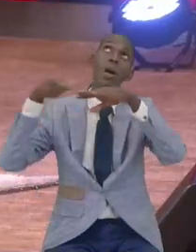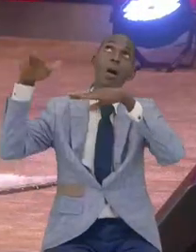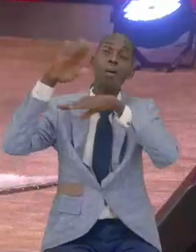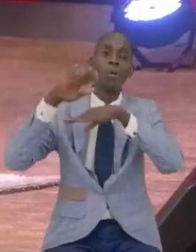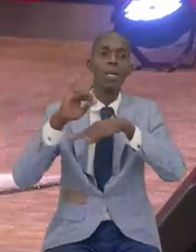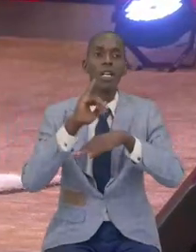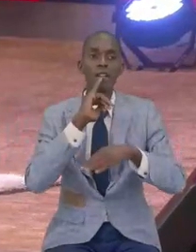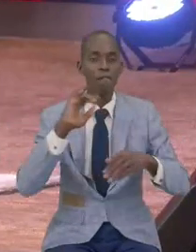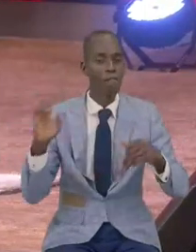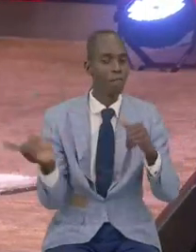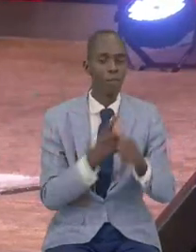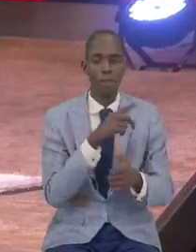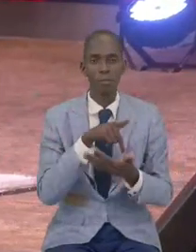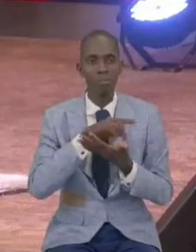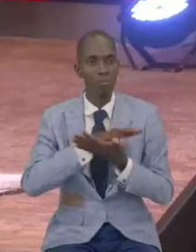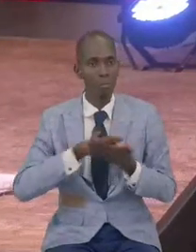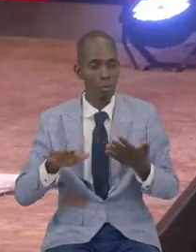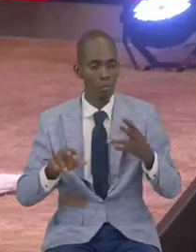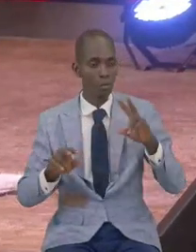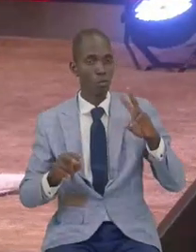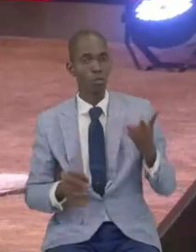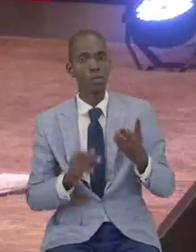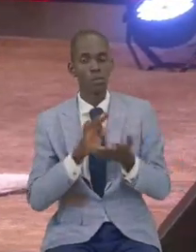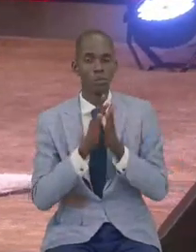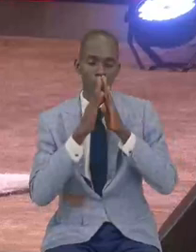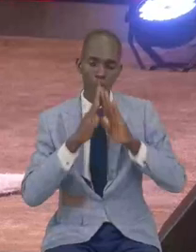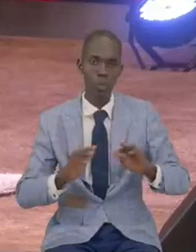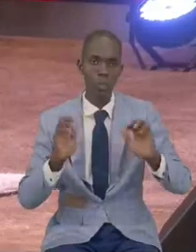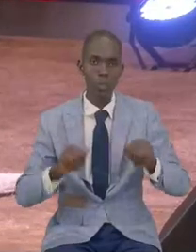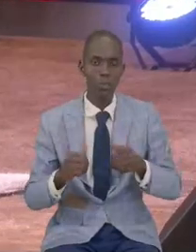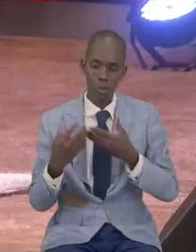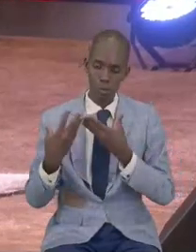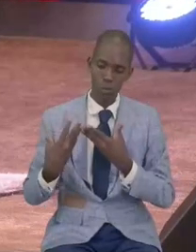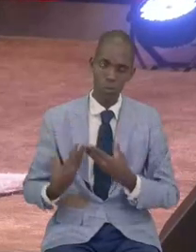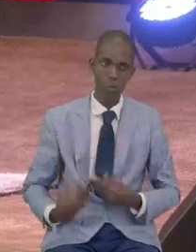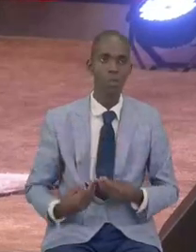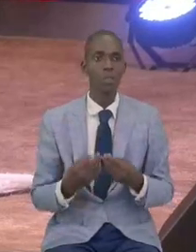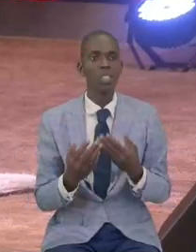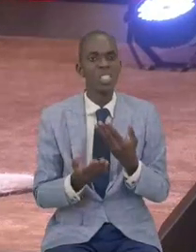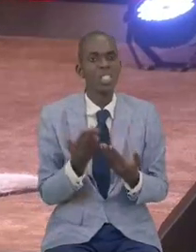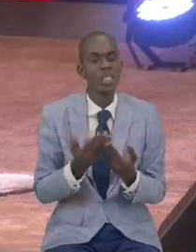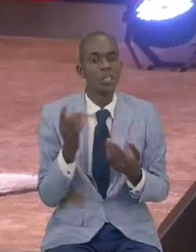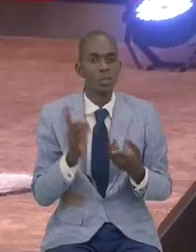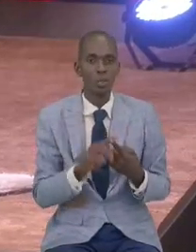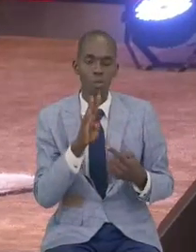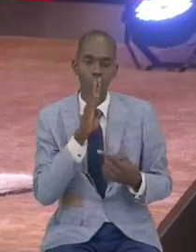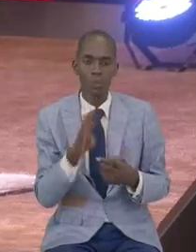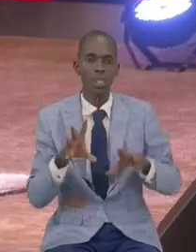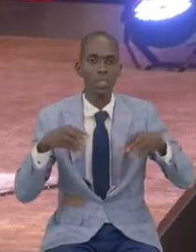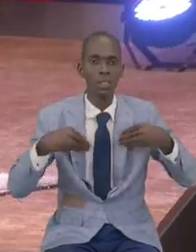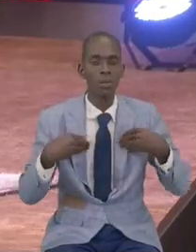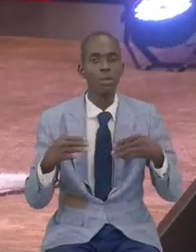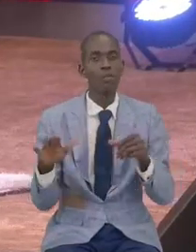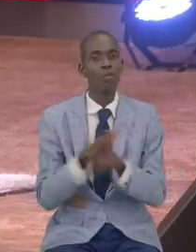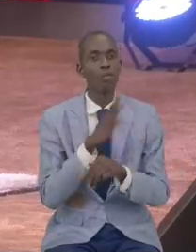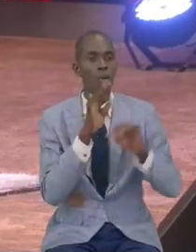premièrement pure, ensuite pacifique, modérée, conciliante, pleine de